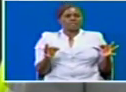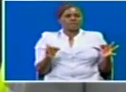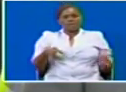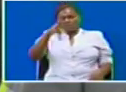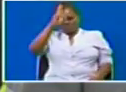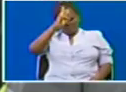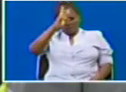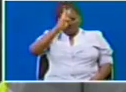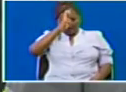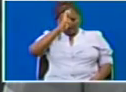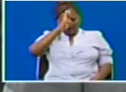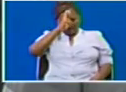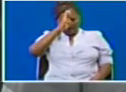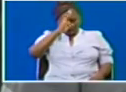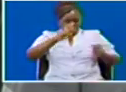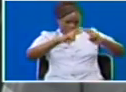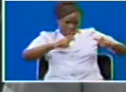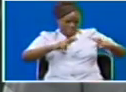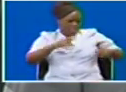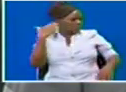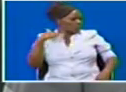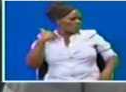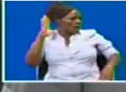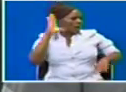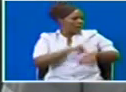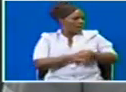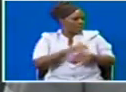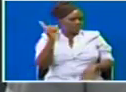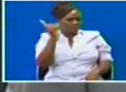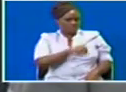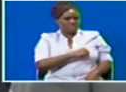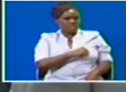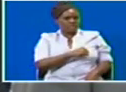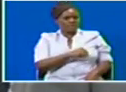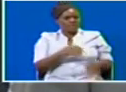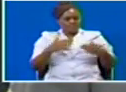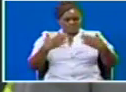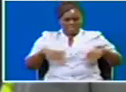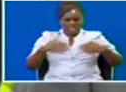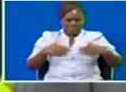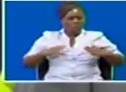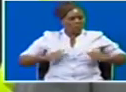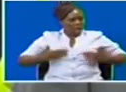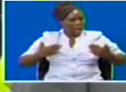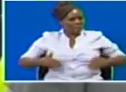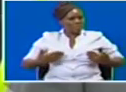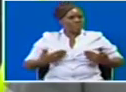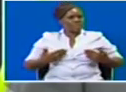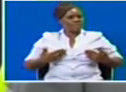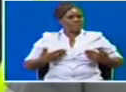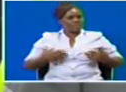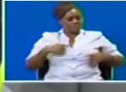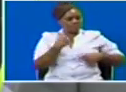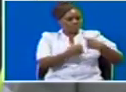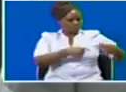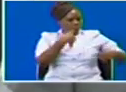wetu wasake hawa mpaka wapatikane. Kwa hivyo watu wetu wamefurahi sana. Na hiyo